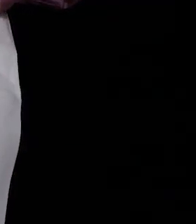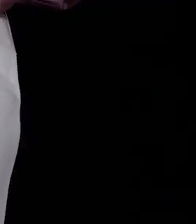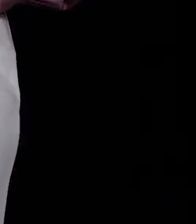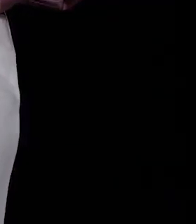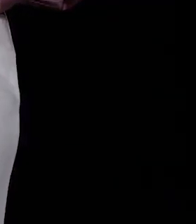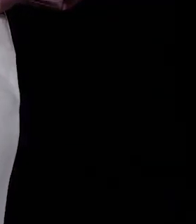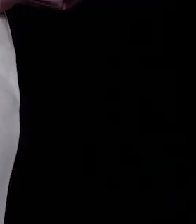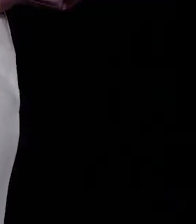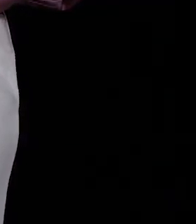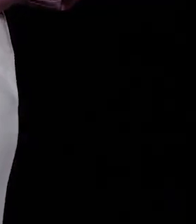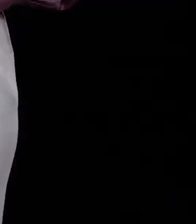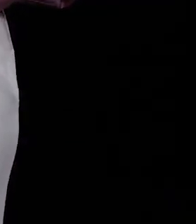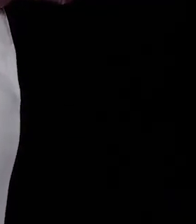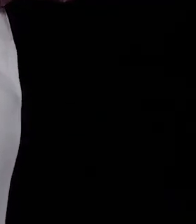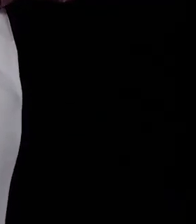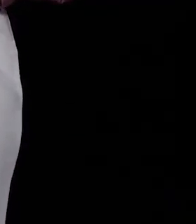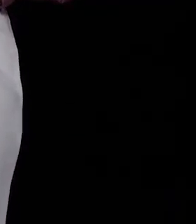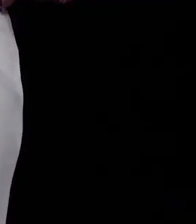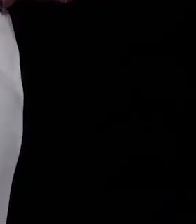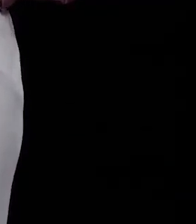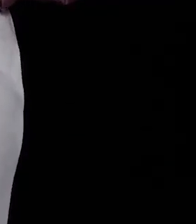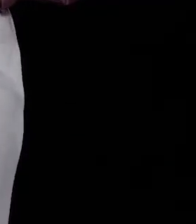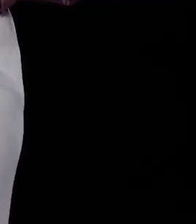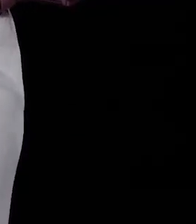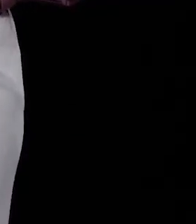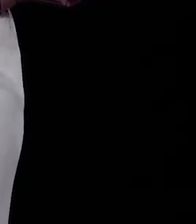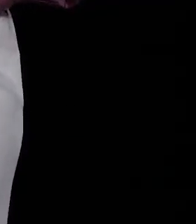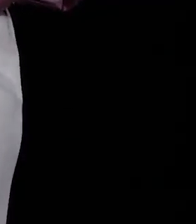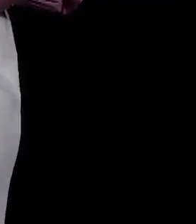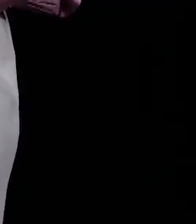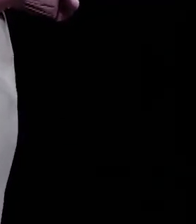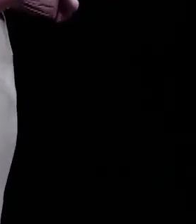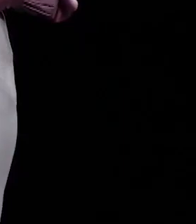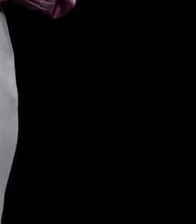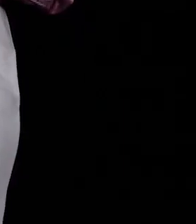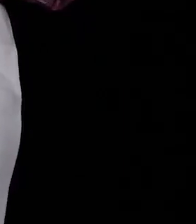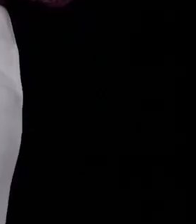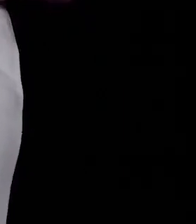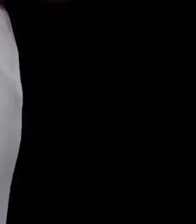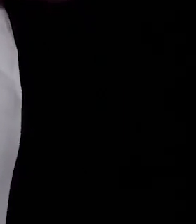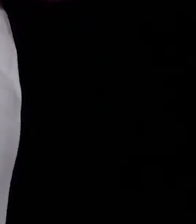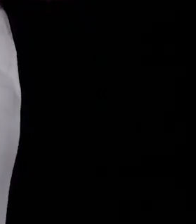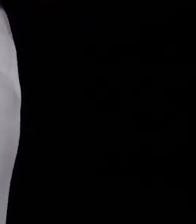언제 어디서나 내 손안의 뉴스, 광주 MBC 뉴스 유튜브 구독으로 함께하세요.